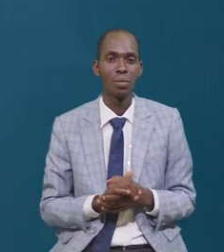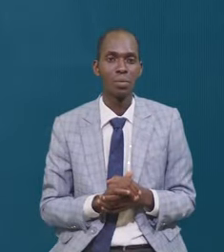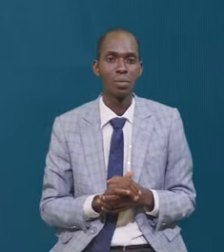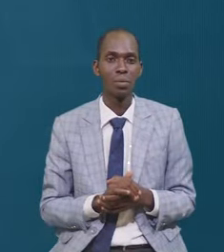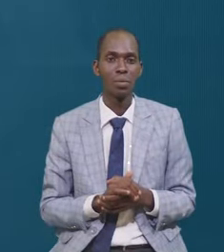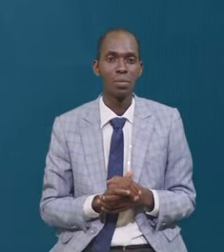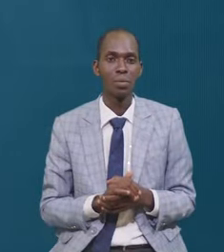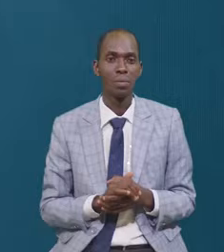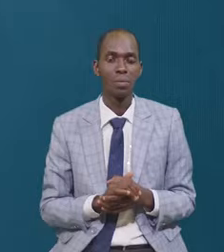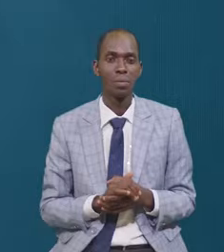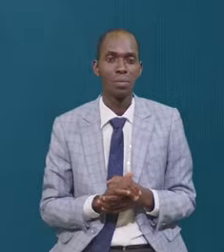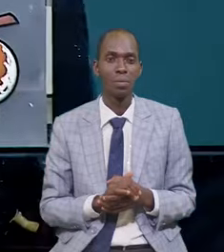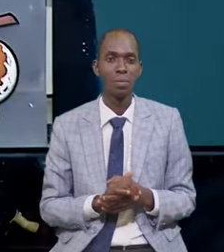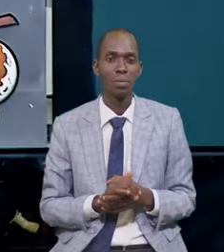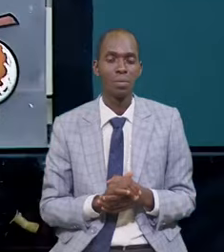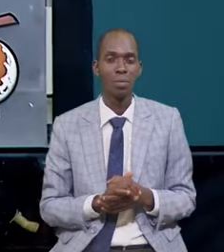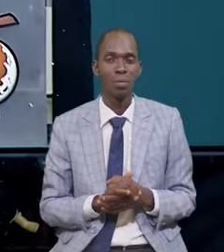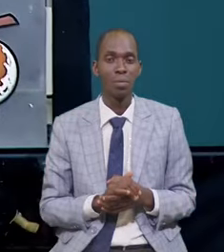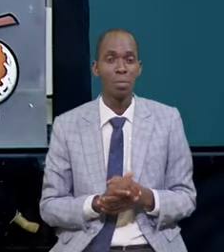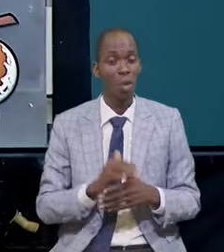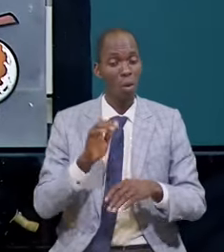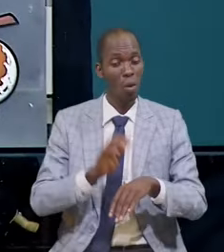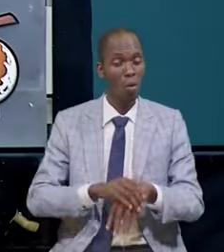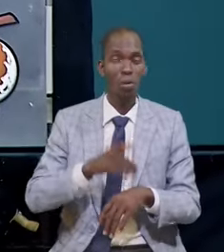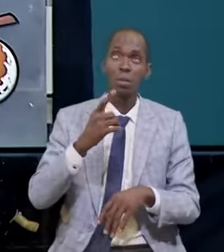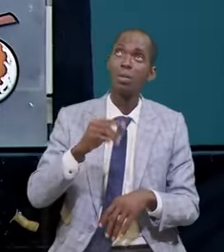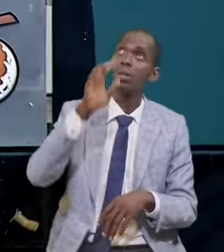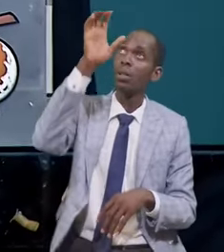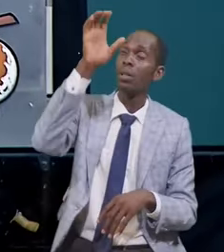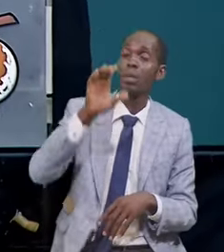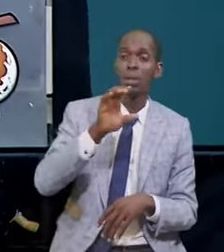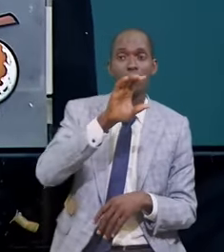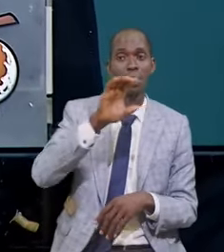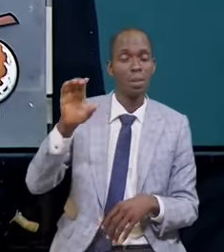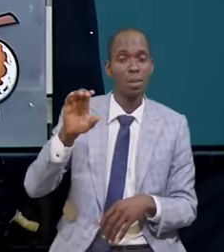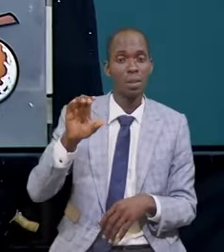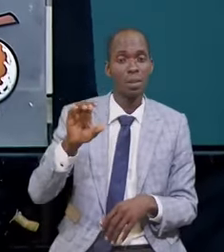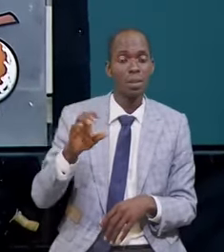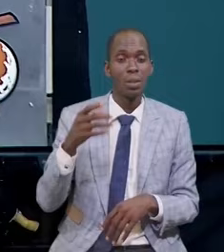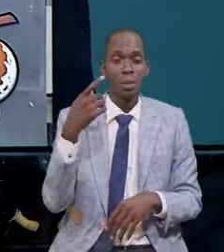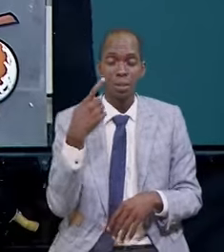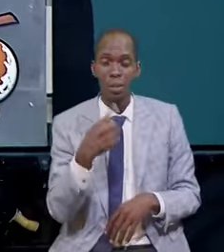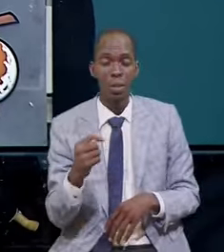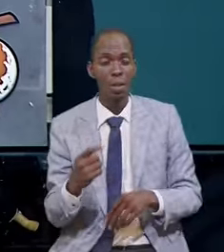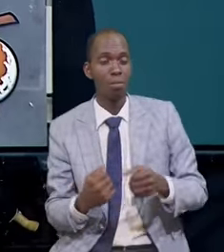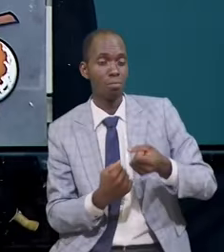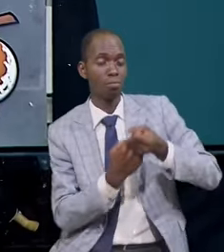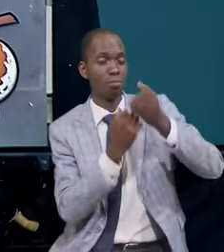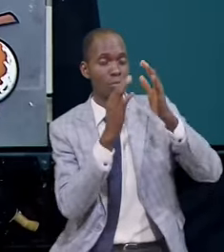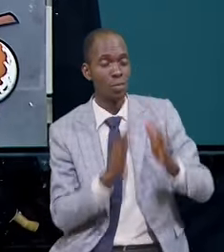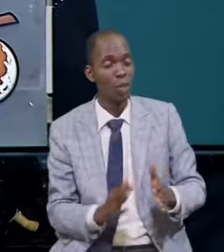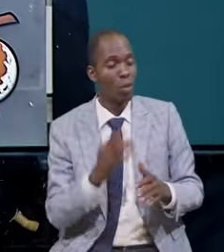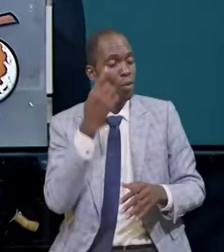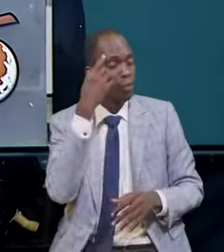నాతో కూడా పరదేశంలో ఉంటావన్నాడు. On the cross, సిలువలో, the advocate for that criminal on the